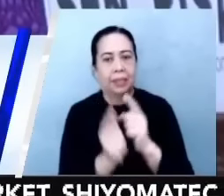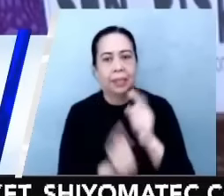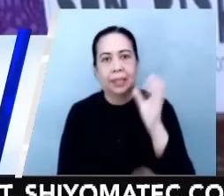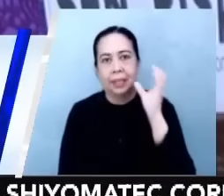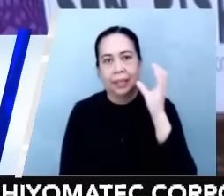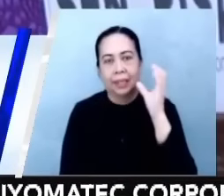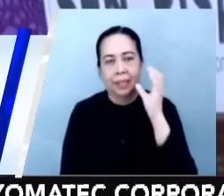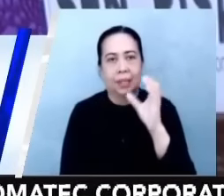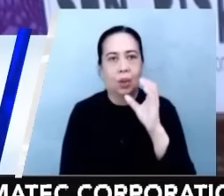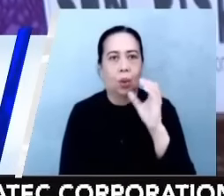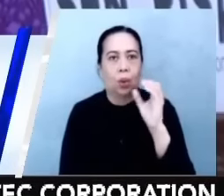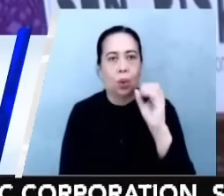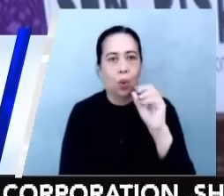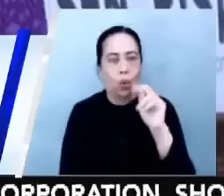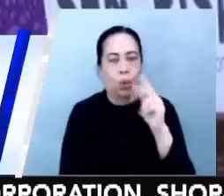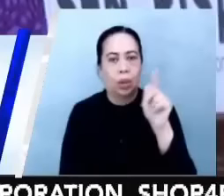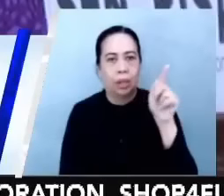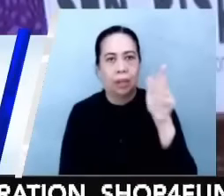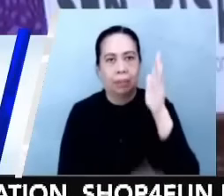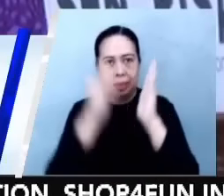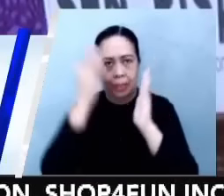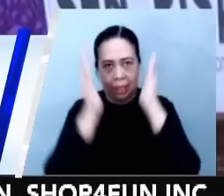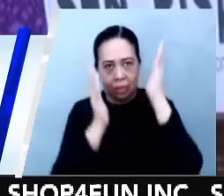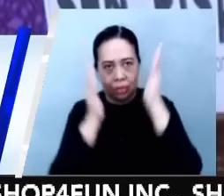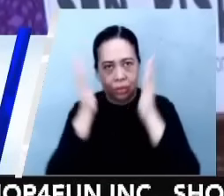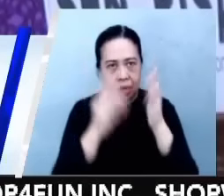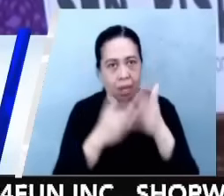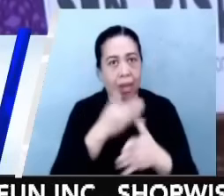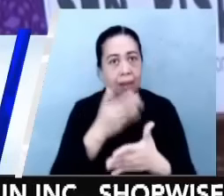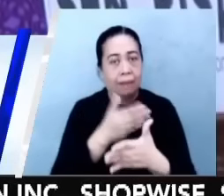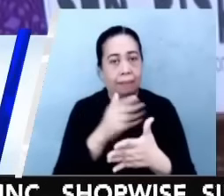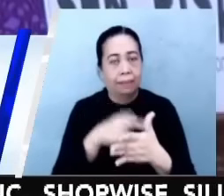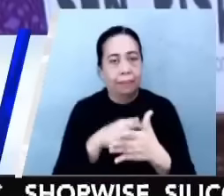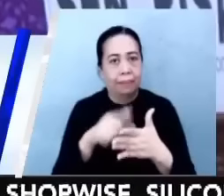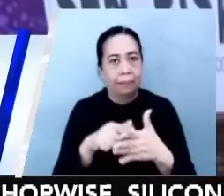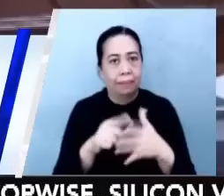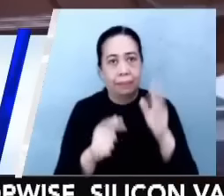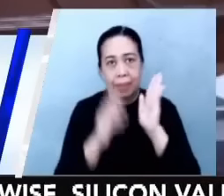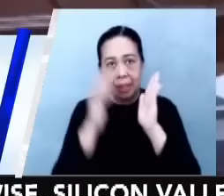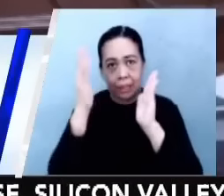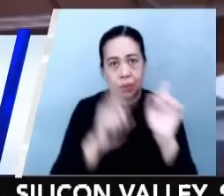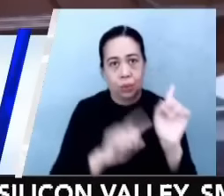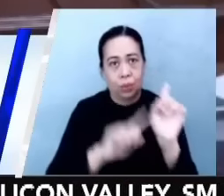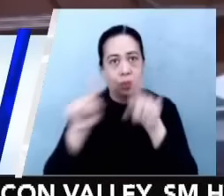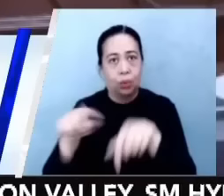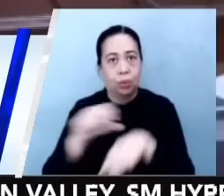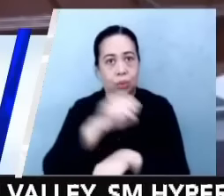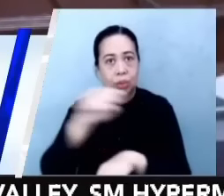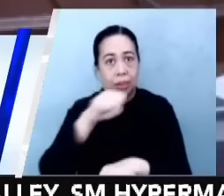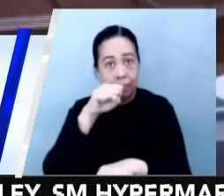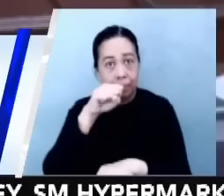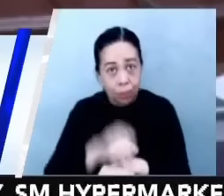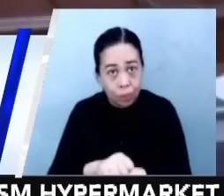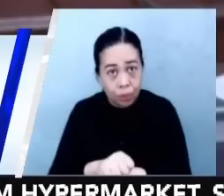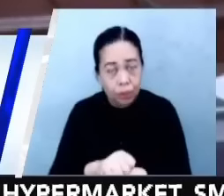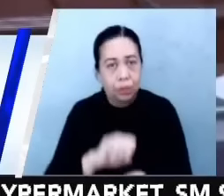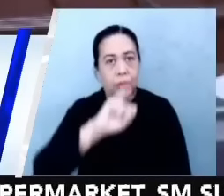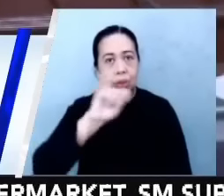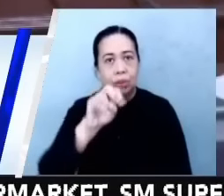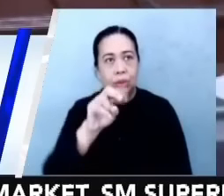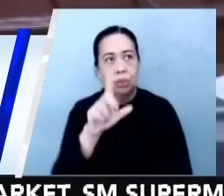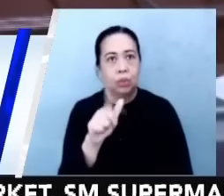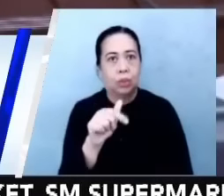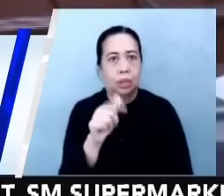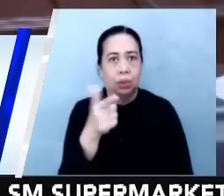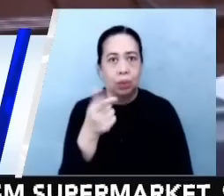Malaysia o pagkatapos sa Malaysia lumipad sila papuntang Singapore naman noong July 21 at